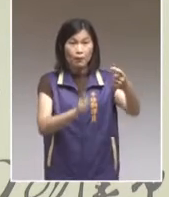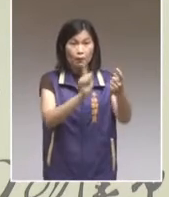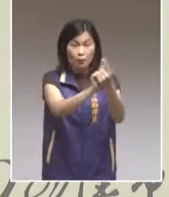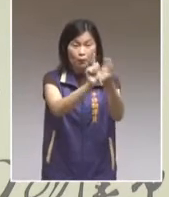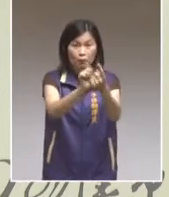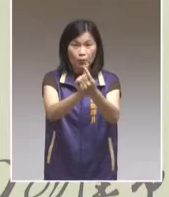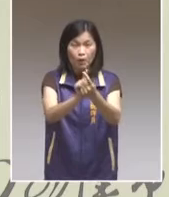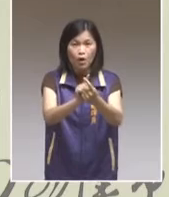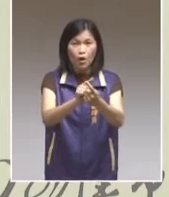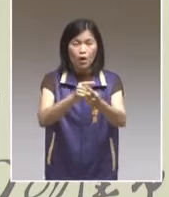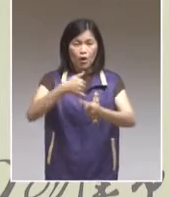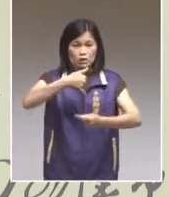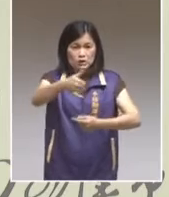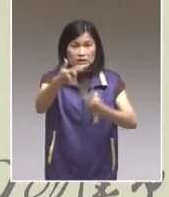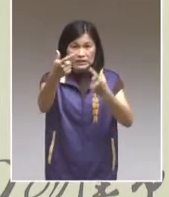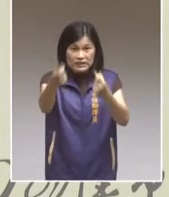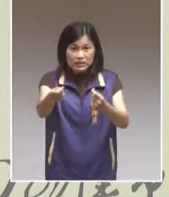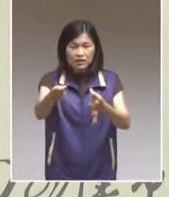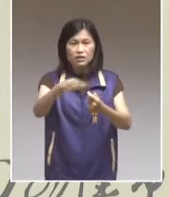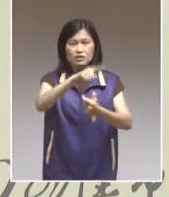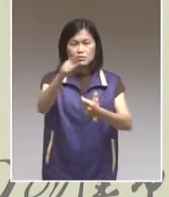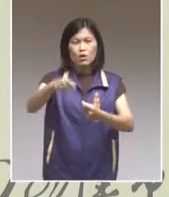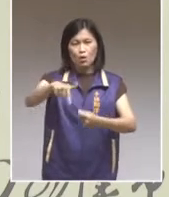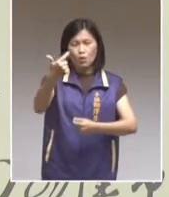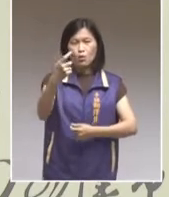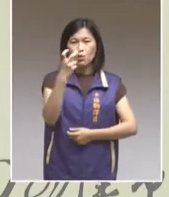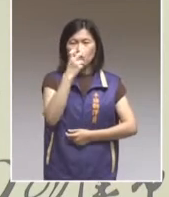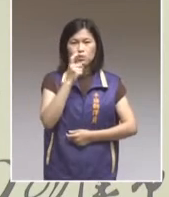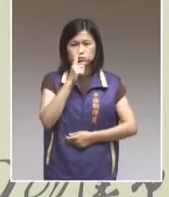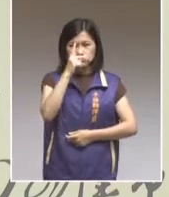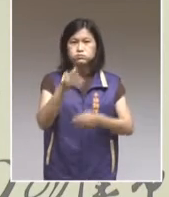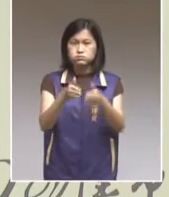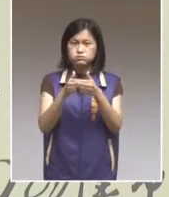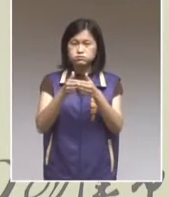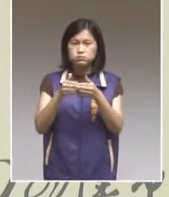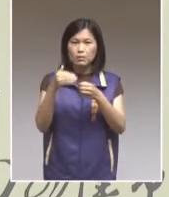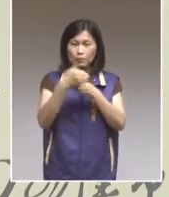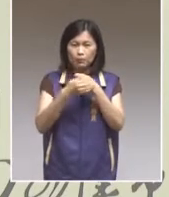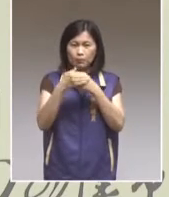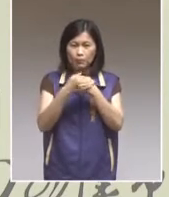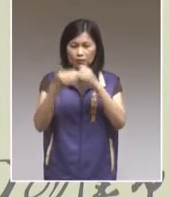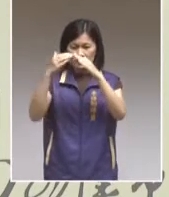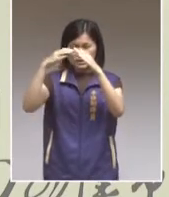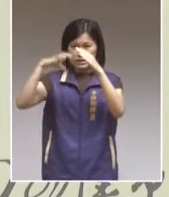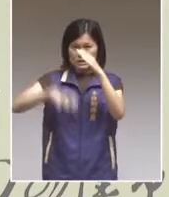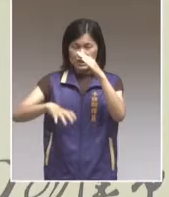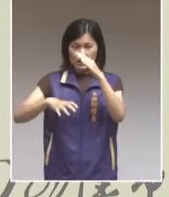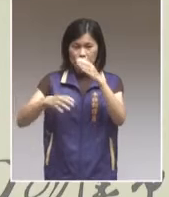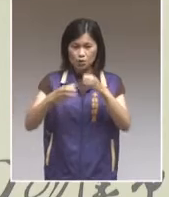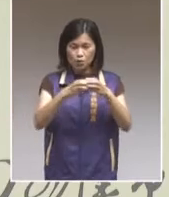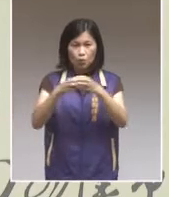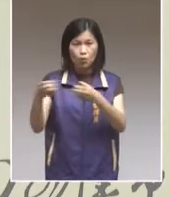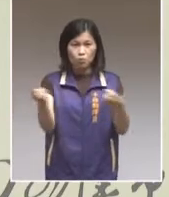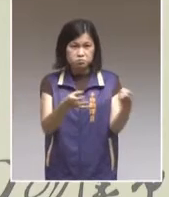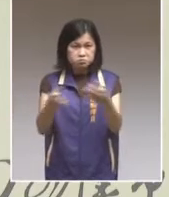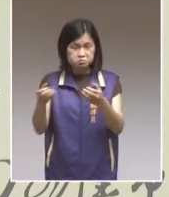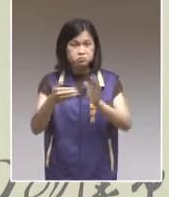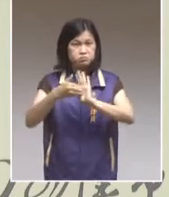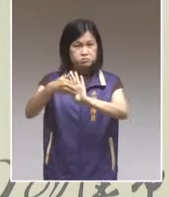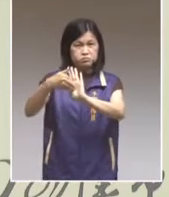重叠等等这个部分，你真的要先做一下快筛，来确保说家里面的家庭的群聚的这个案件能